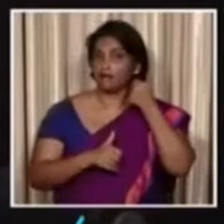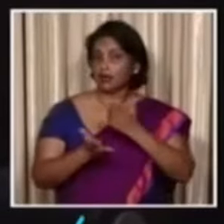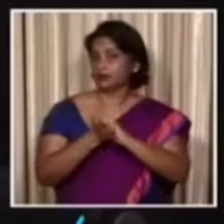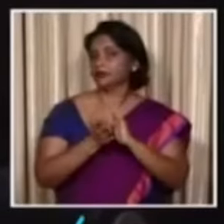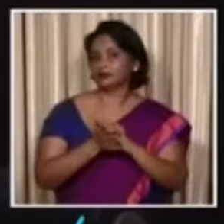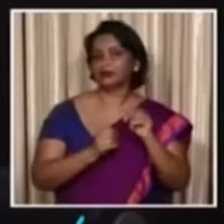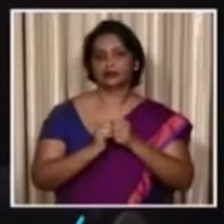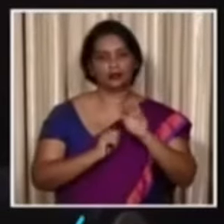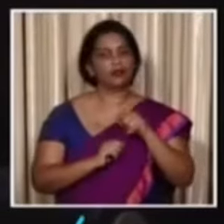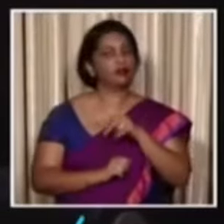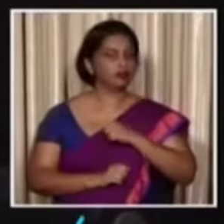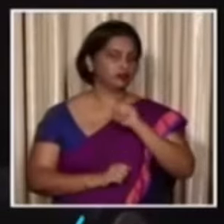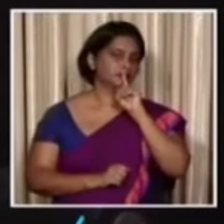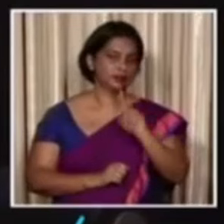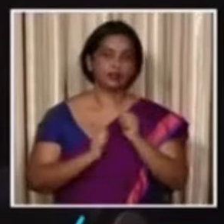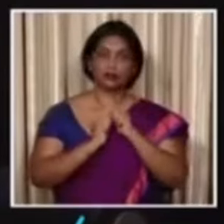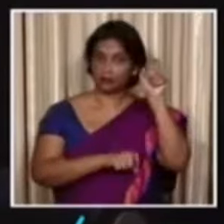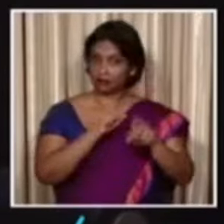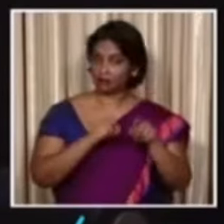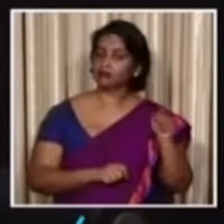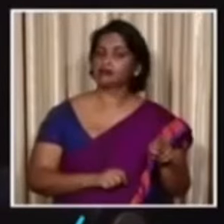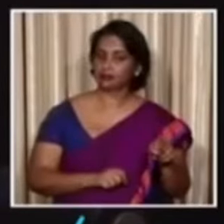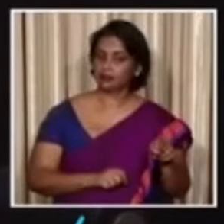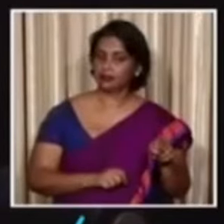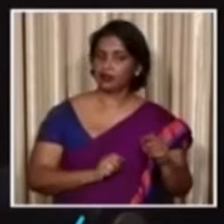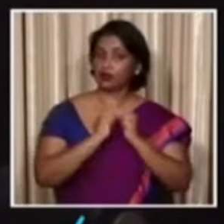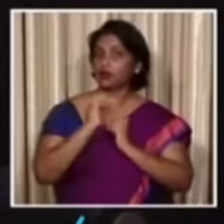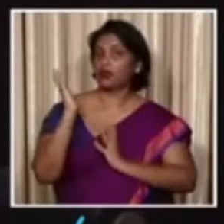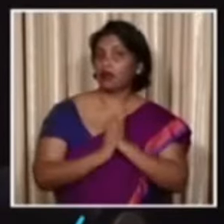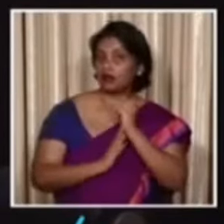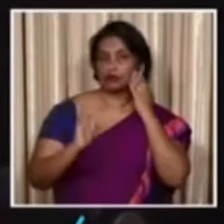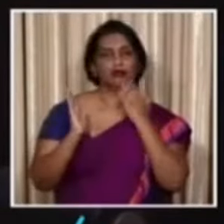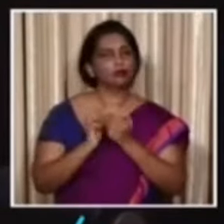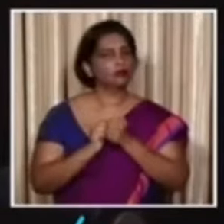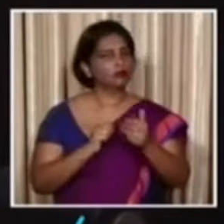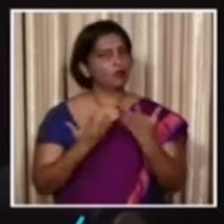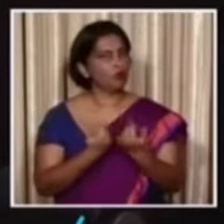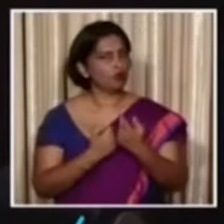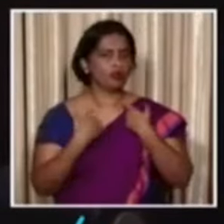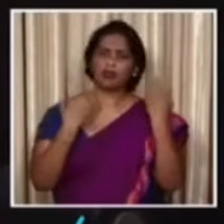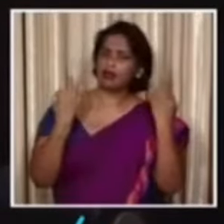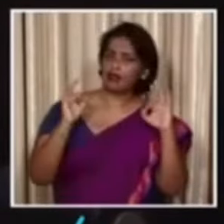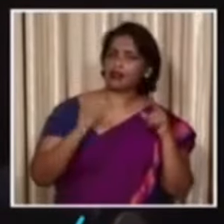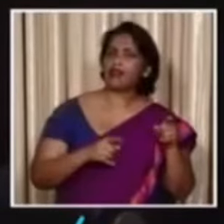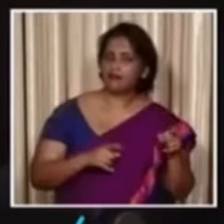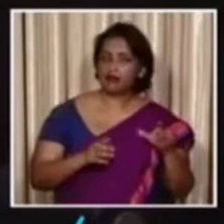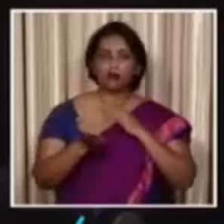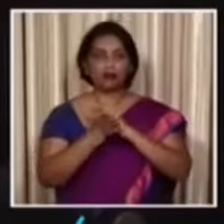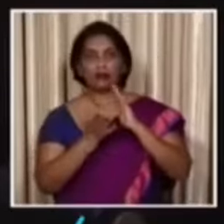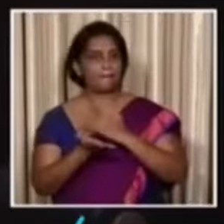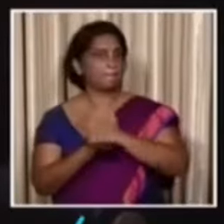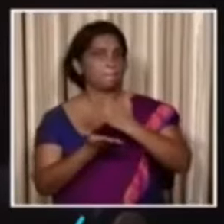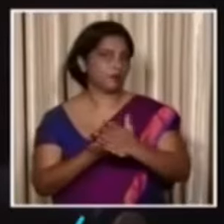වශයෙන් කටයුතු කරන වෙලාව අපි ඉල්ලීමක් කරා සේවකයන් ගෙනුත් වෘත්ති අයිතිවාසිකම් වෙනුවෙන් කටයුතු කරන්න ඕන තරම් නිදහස තියෙනවා. නමුත් සේවාවන් වලට බාධා